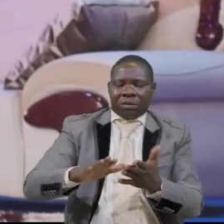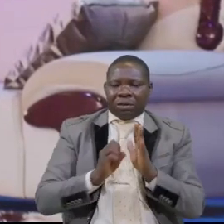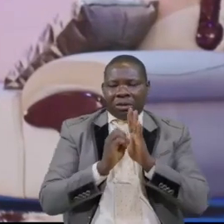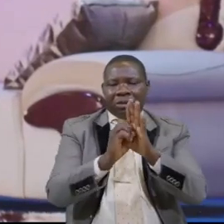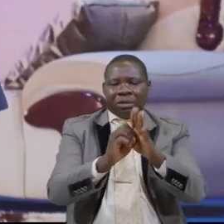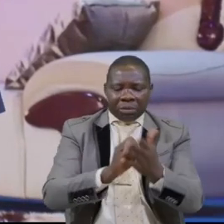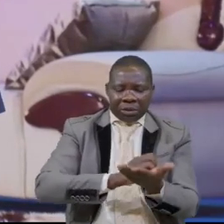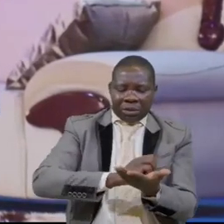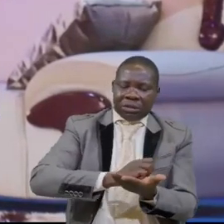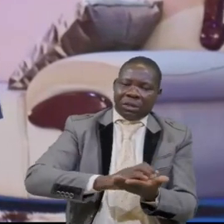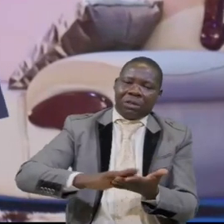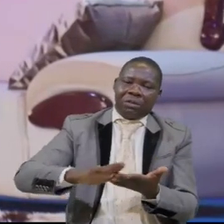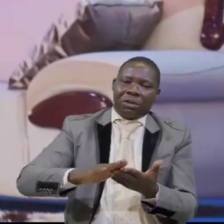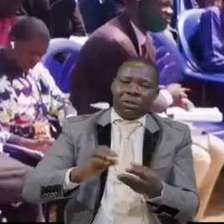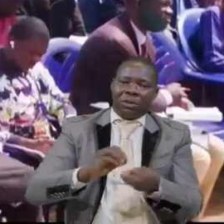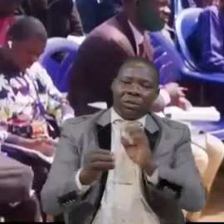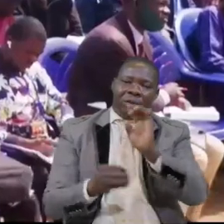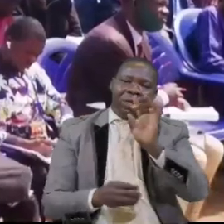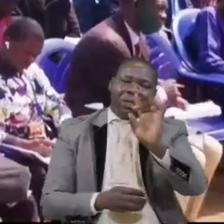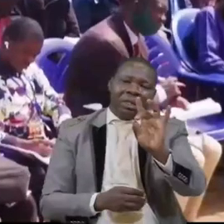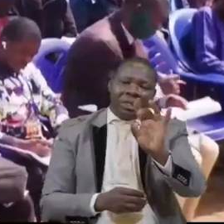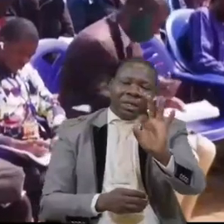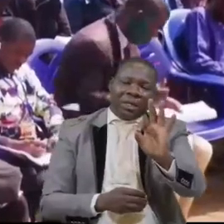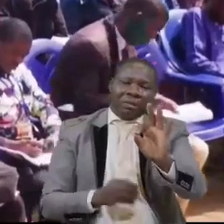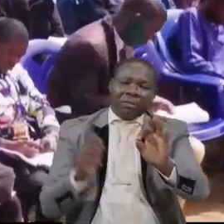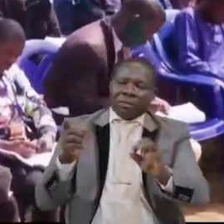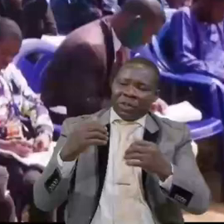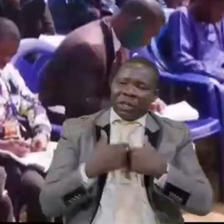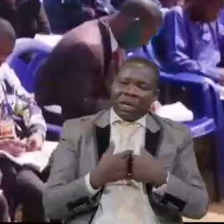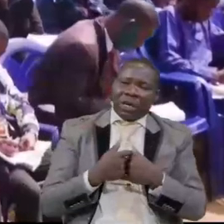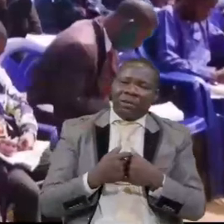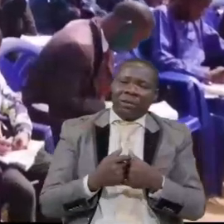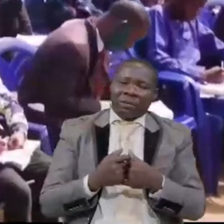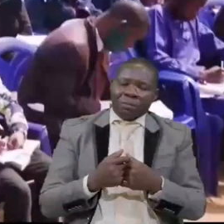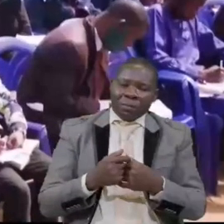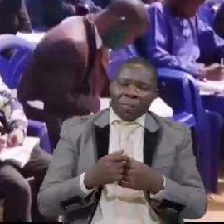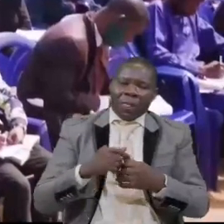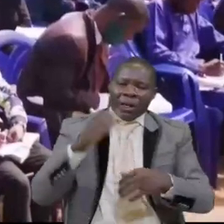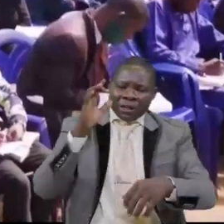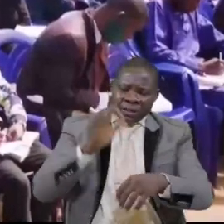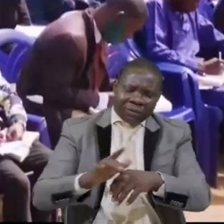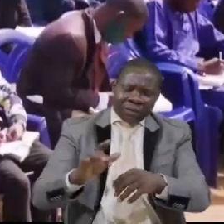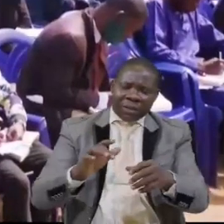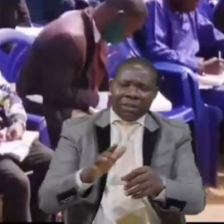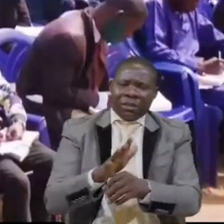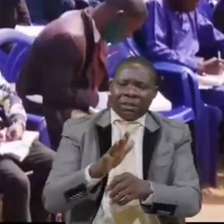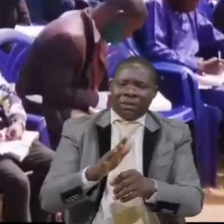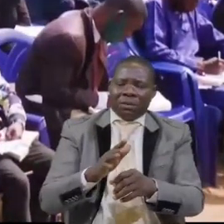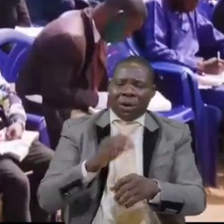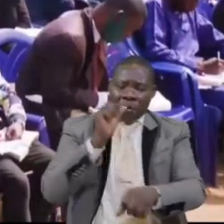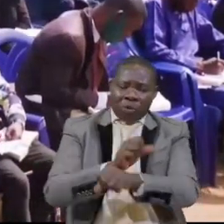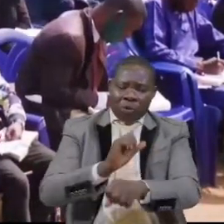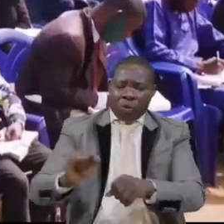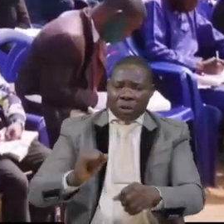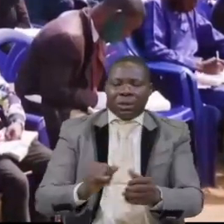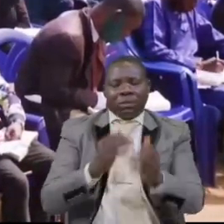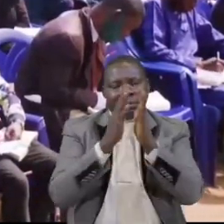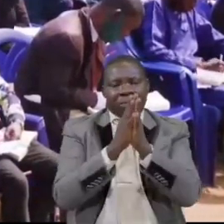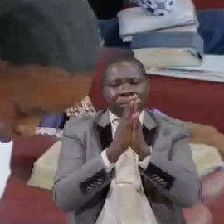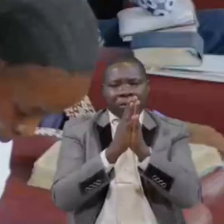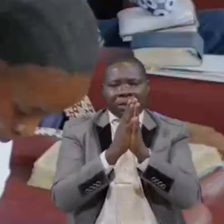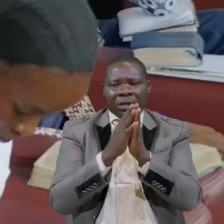neuièment il avait une supplication effective efficace une supplication efficace il y avait pas de